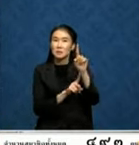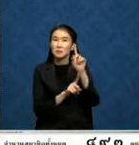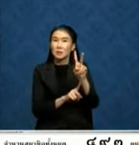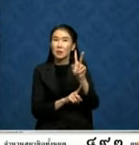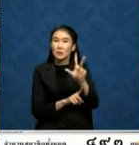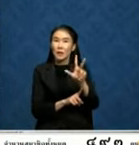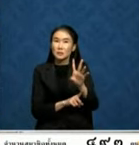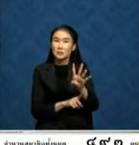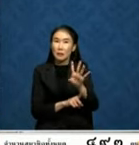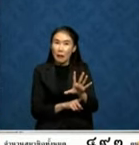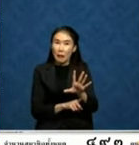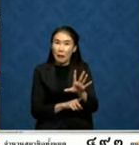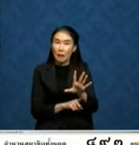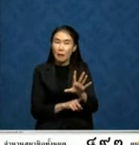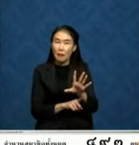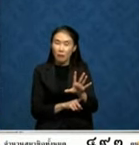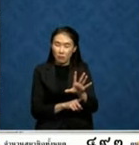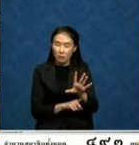4